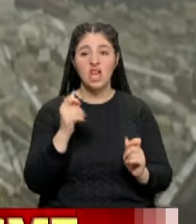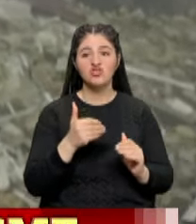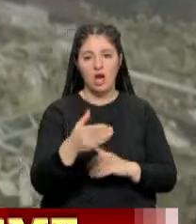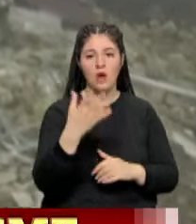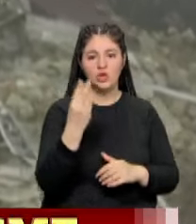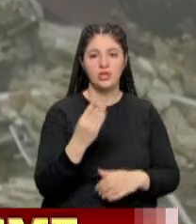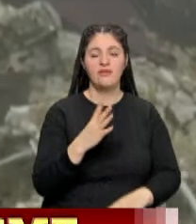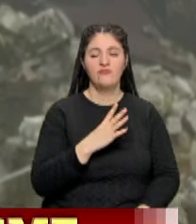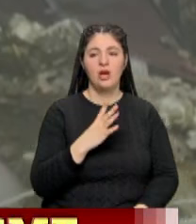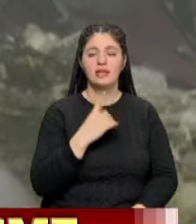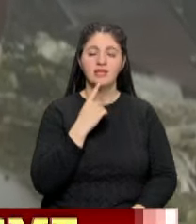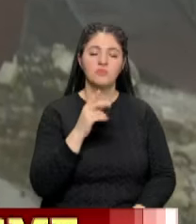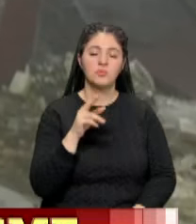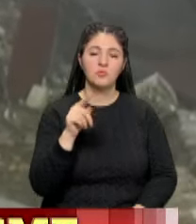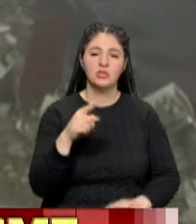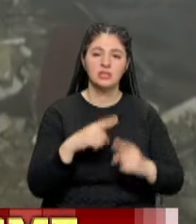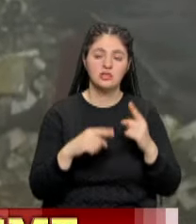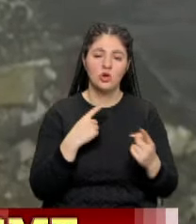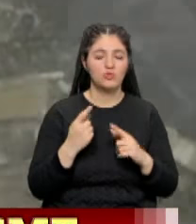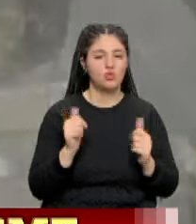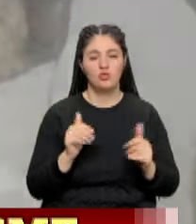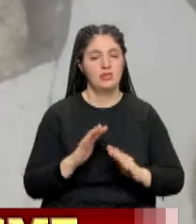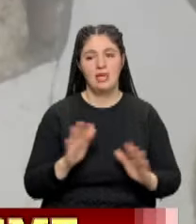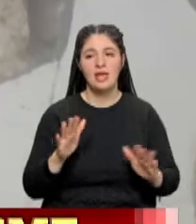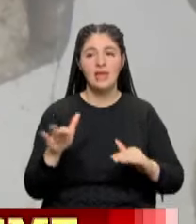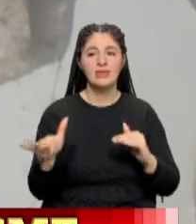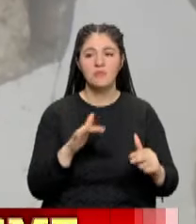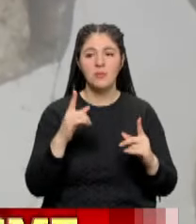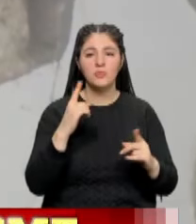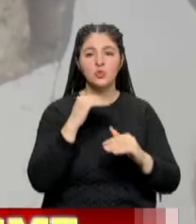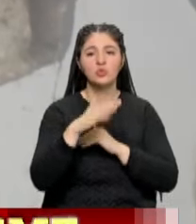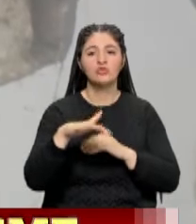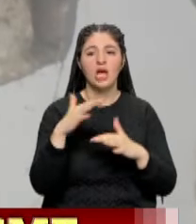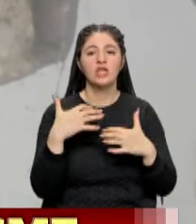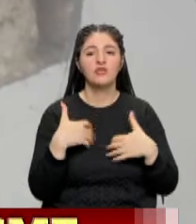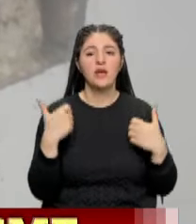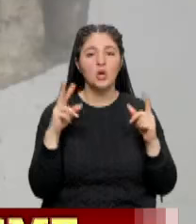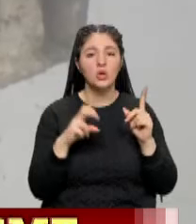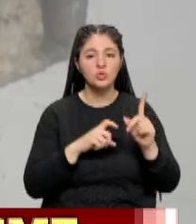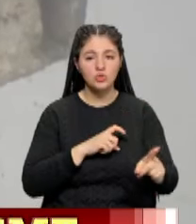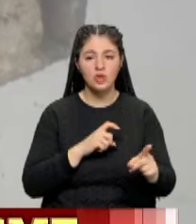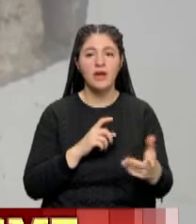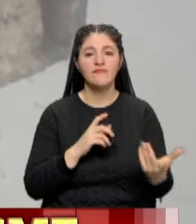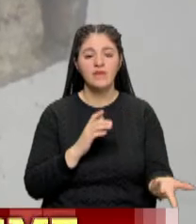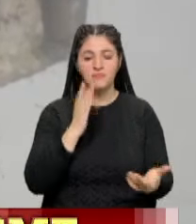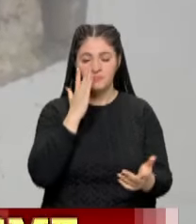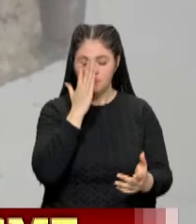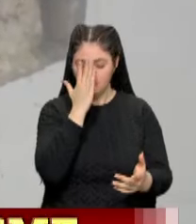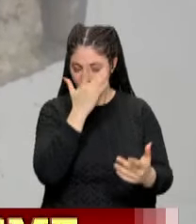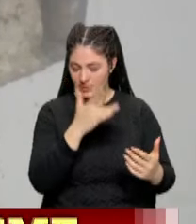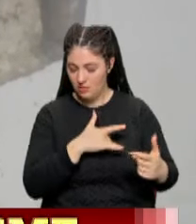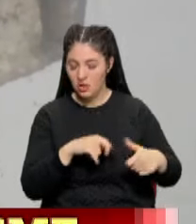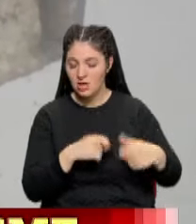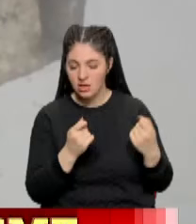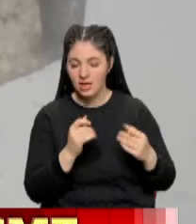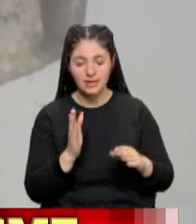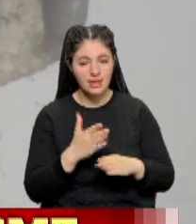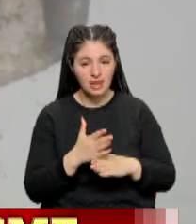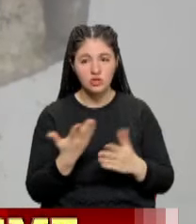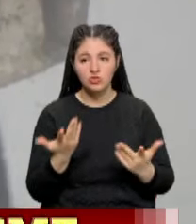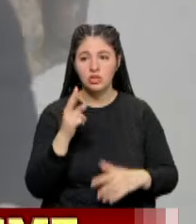olanlar var. Dediğim gibi bugün siyaset konuşma günü değil. Deprem bir ulusal güvenlik meselesi. Yani kalbimiz kırık.